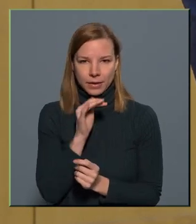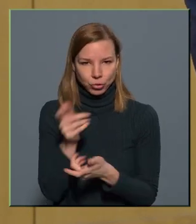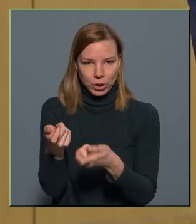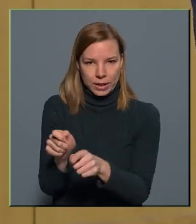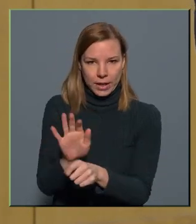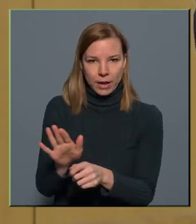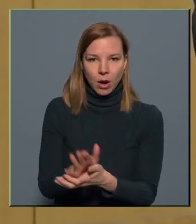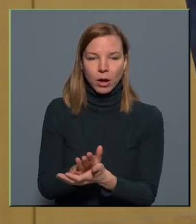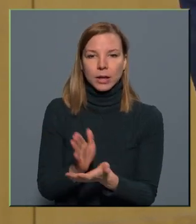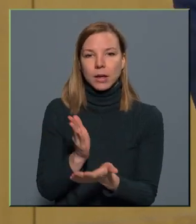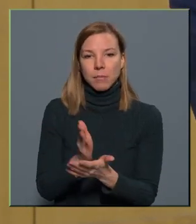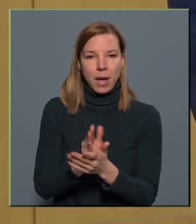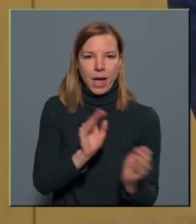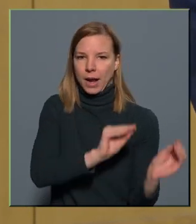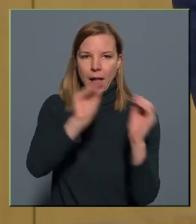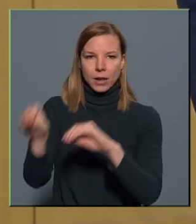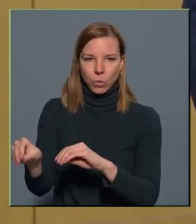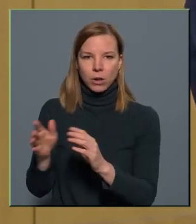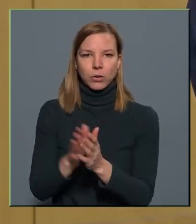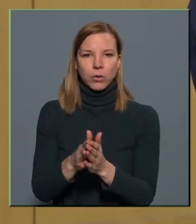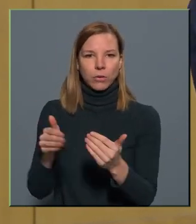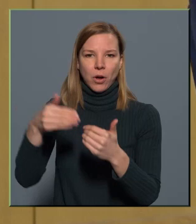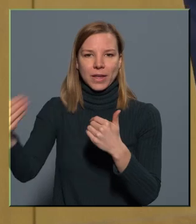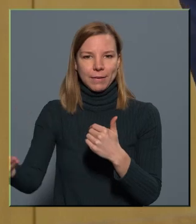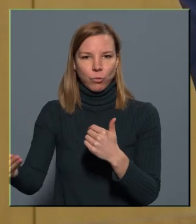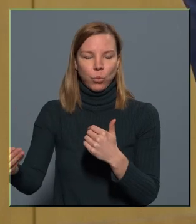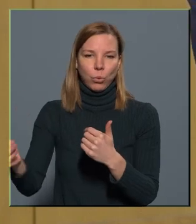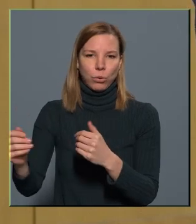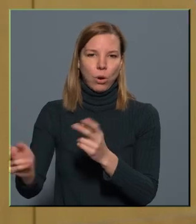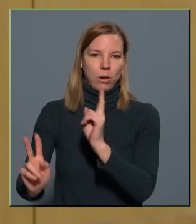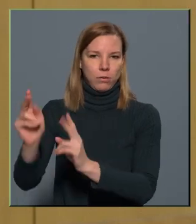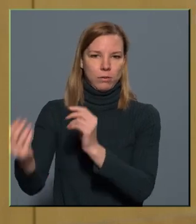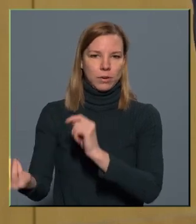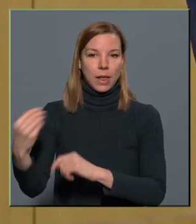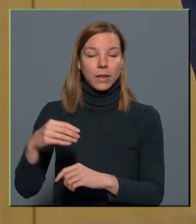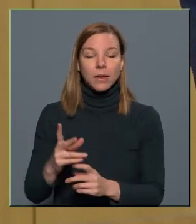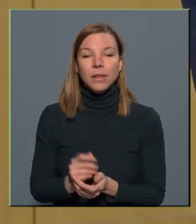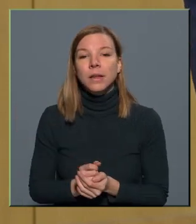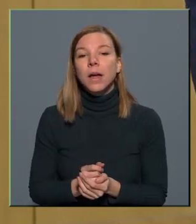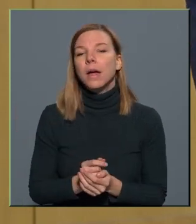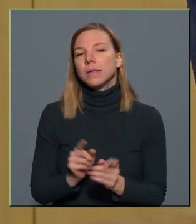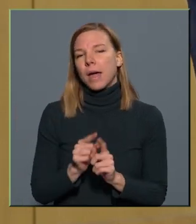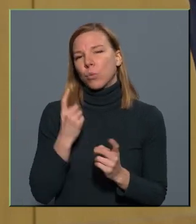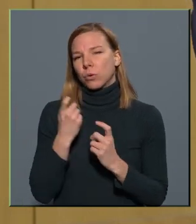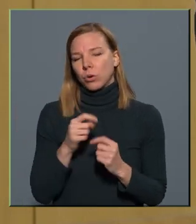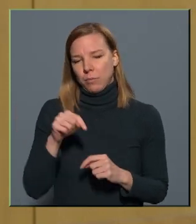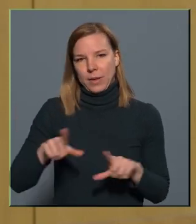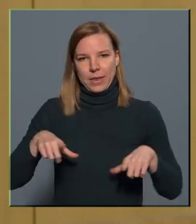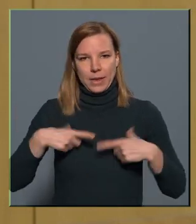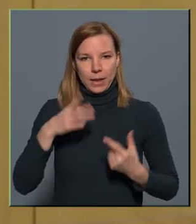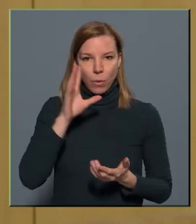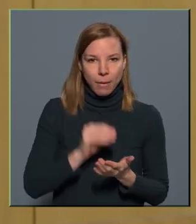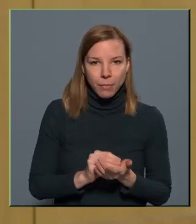már esetleg régebben elköltöztek, vagy kívülállóként jelennek meg. De azt gondolom, hogy egy itt élő ember, aki a